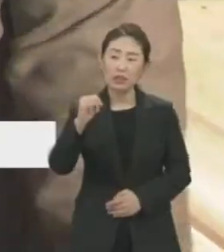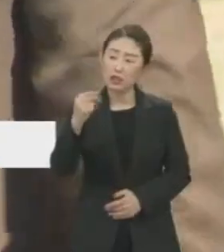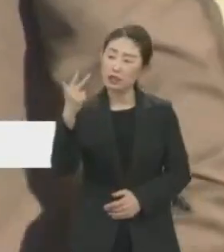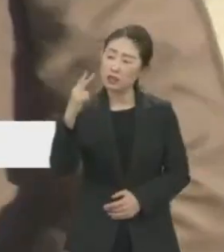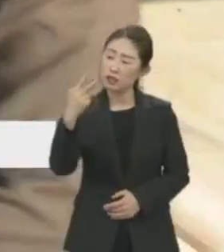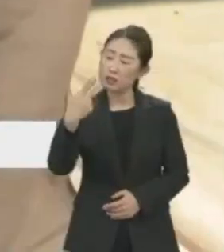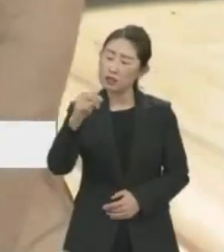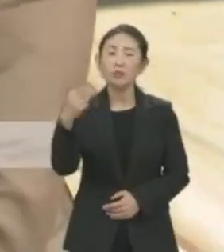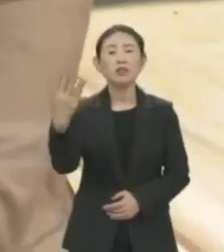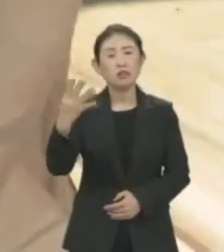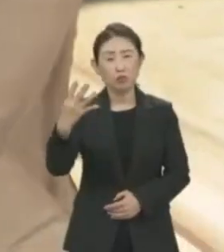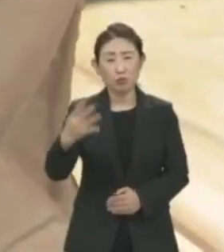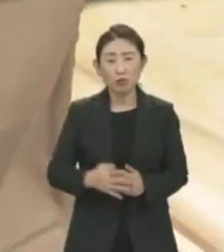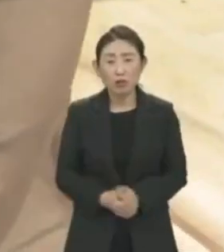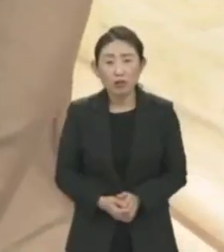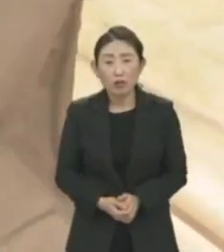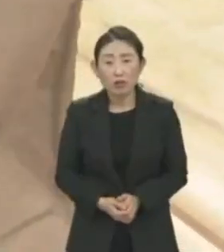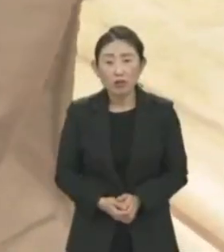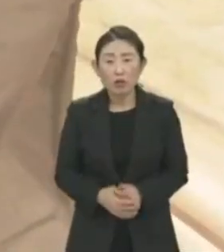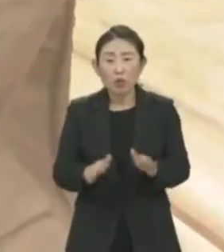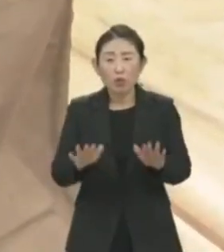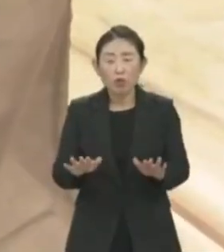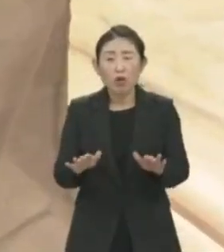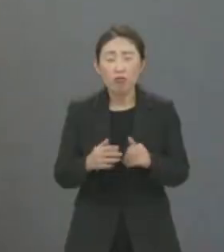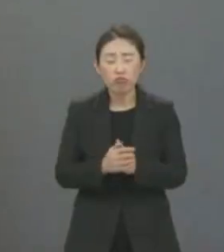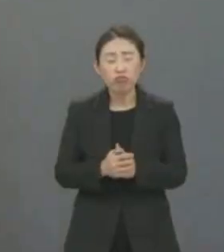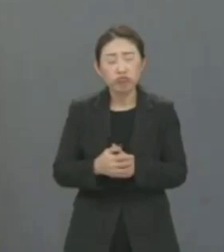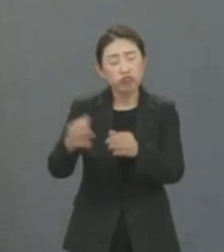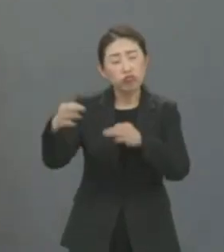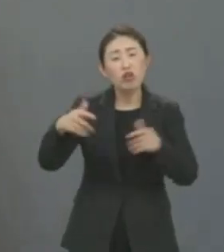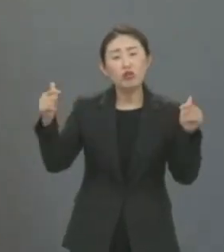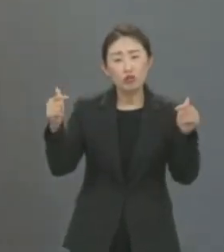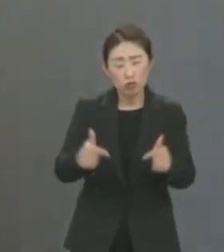걸로 집계됐는데 어느 해보다 추운 겨울을 날 위기에